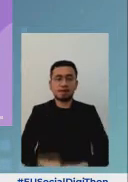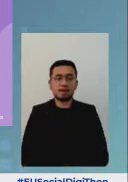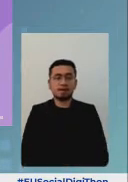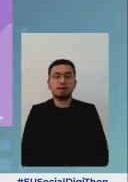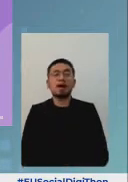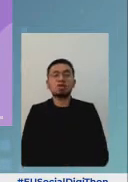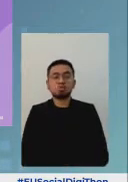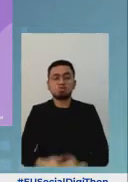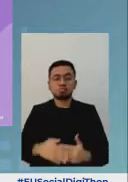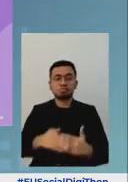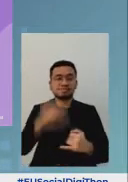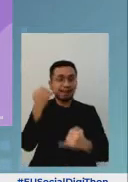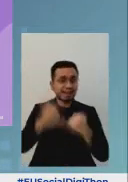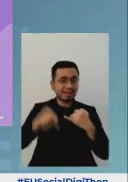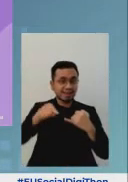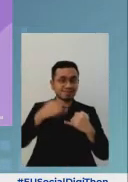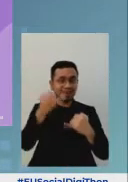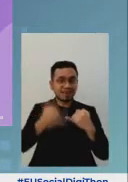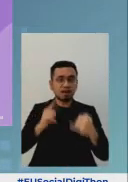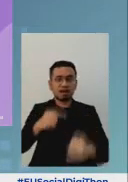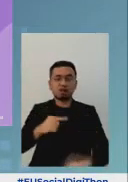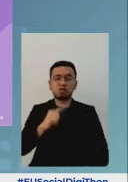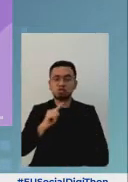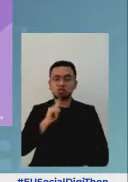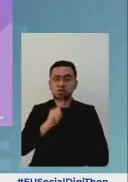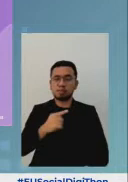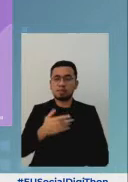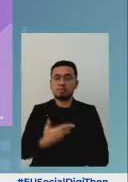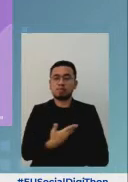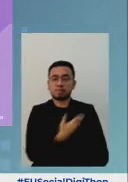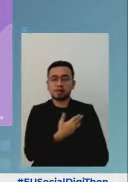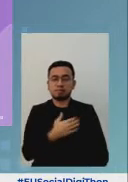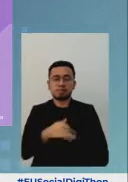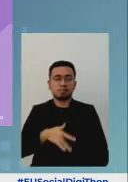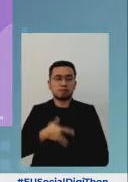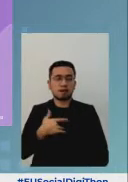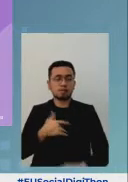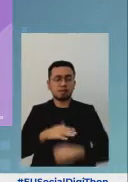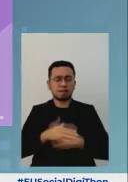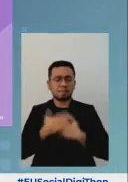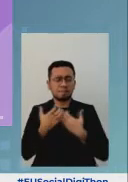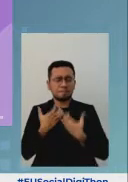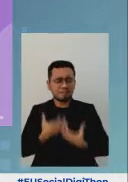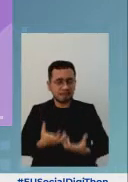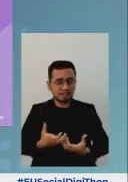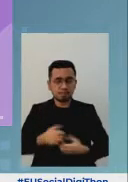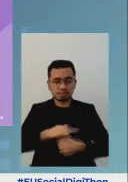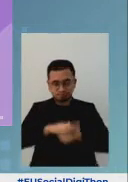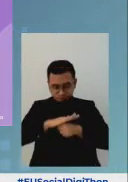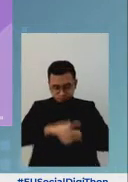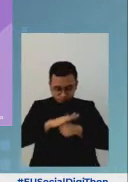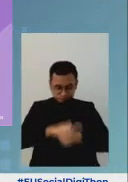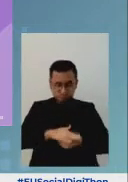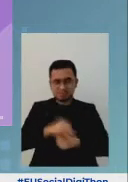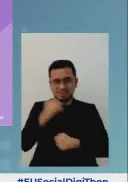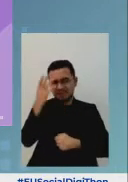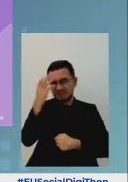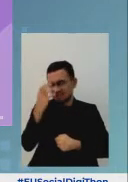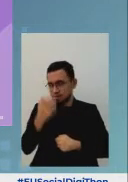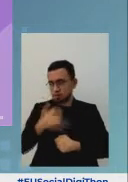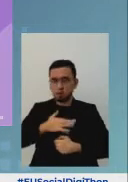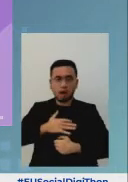berat buat si penyintasnya. Bisa mengalami depresi, kecemasan, bahkan ada keinginan bunuh